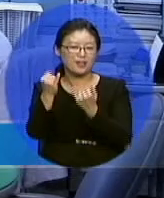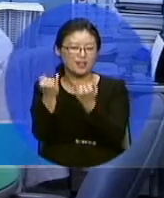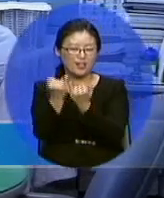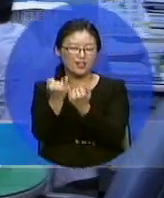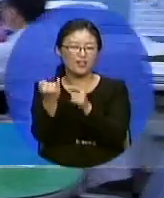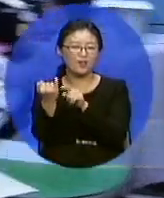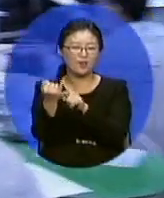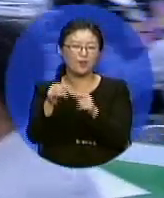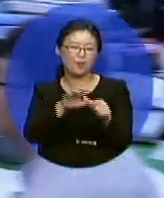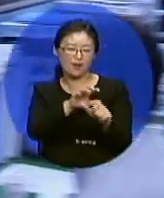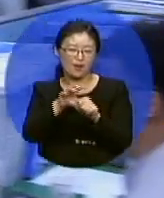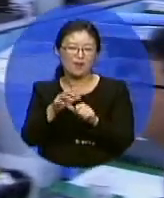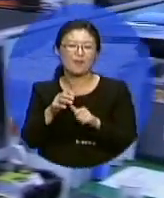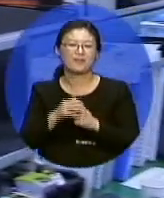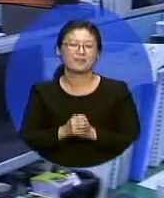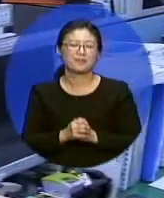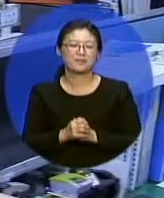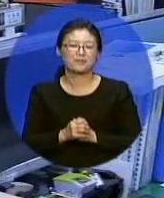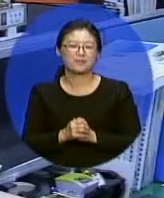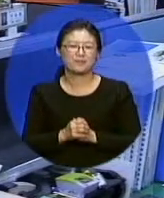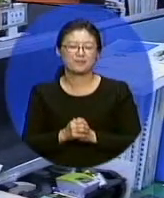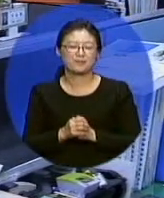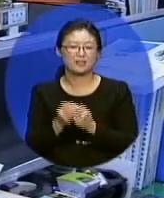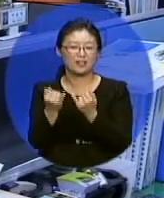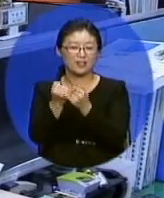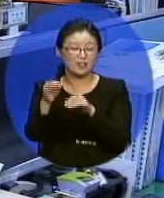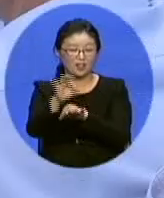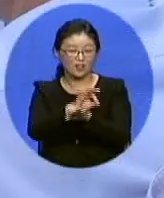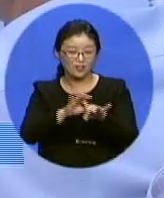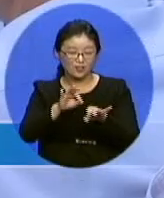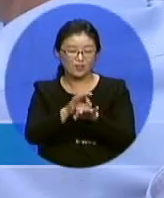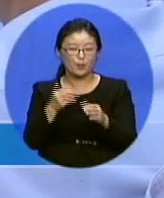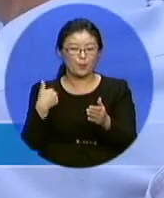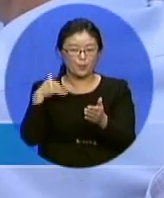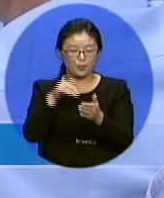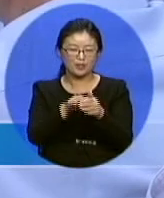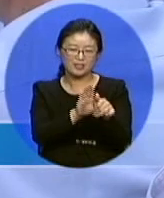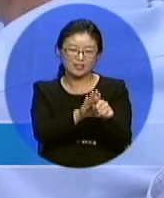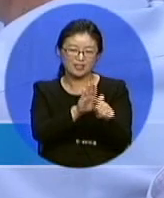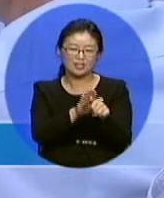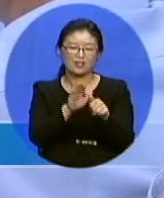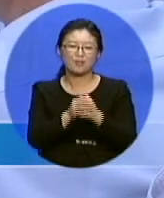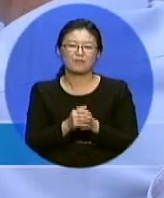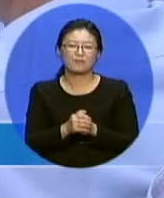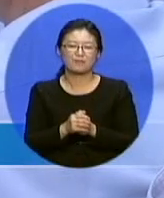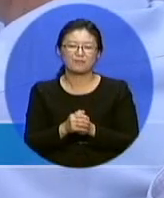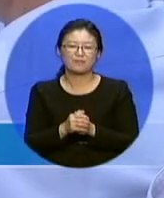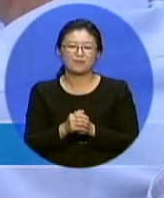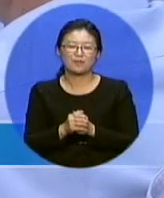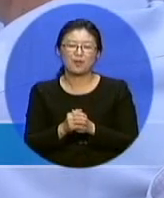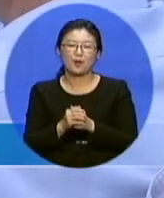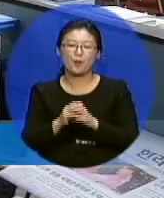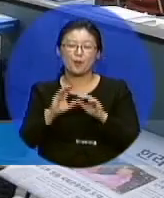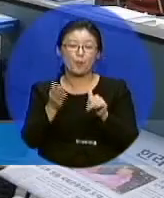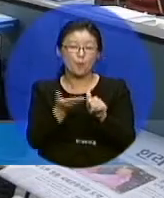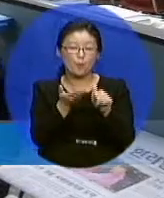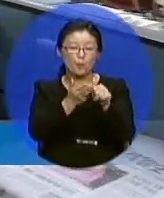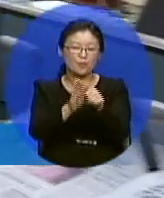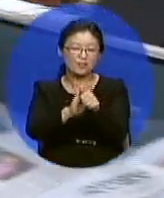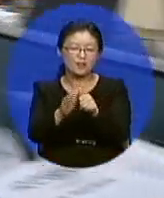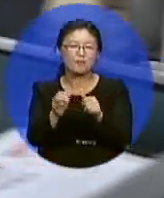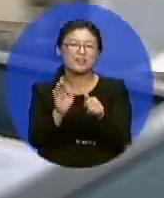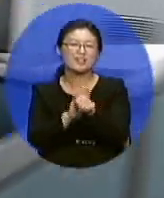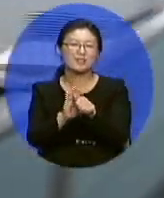활용을 강화하고자 합니다. 또한 여성의 경제활동 복귀 지원과 김만덕 정신의 세계화, 보육서비스 지원 강화와